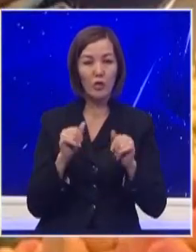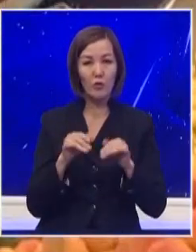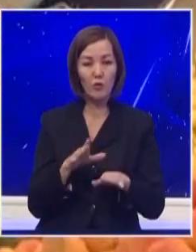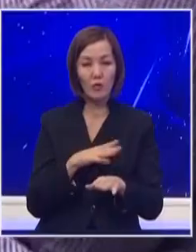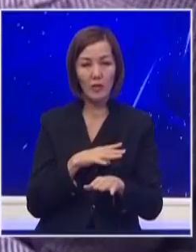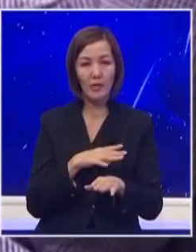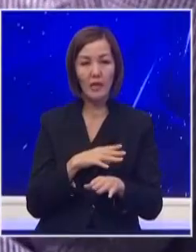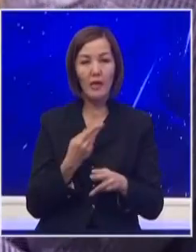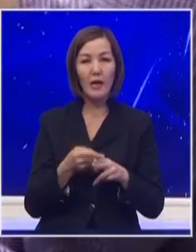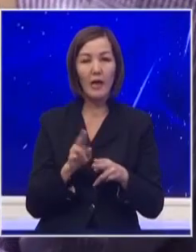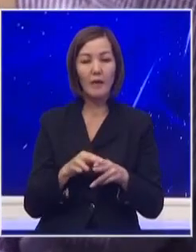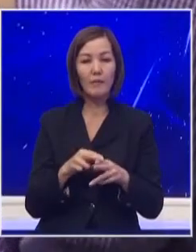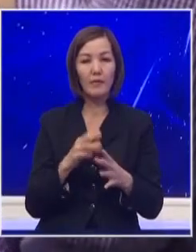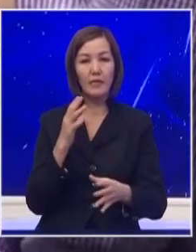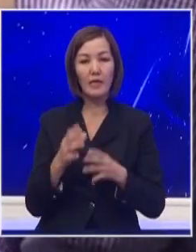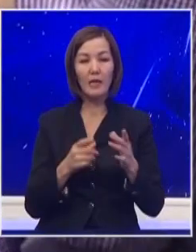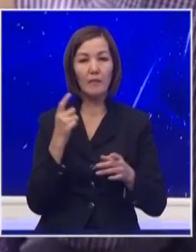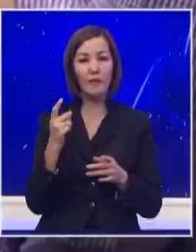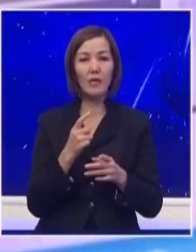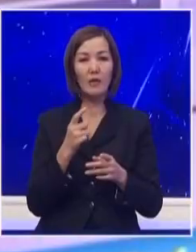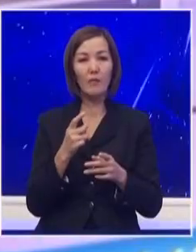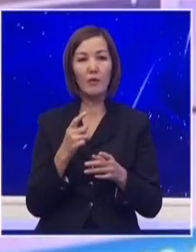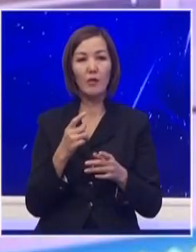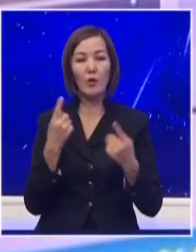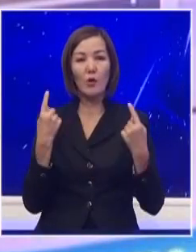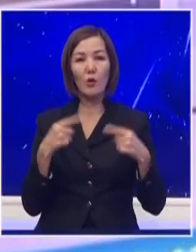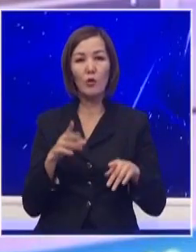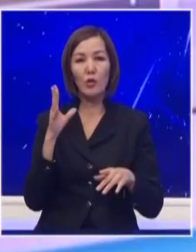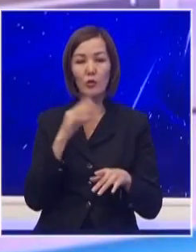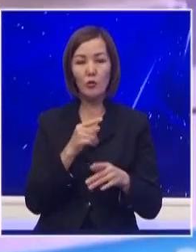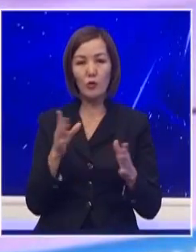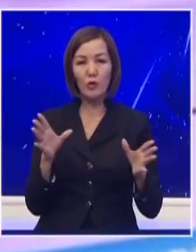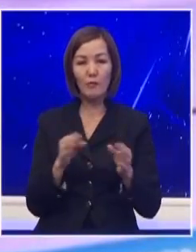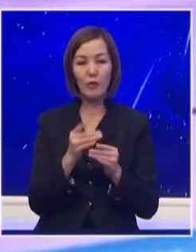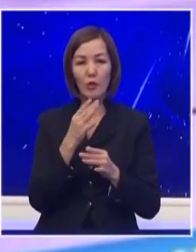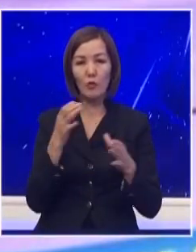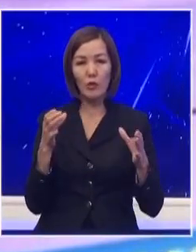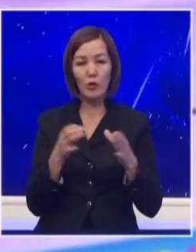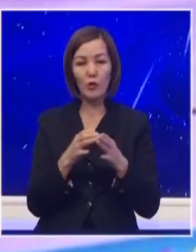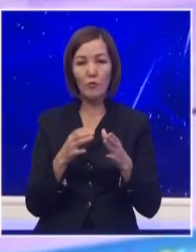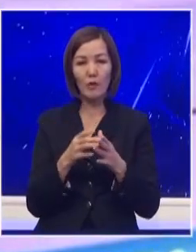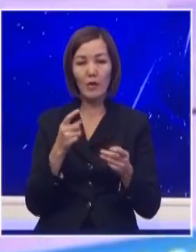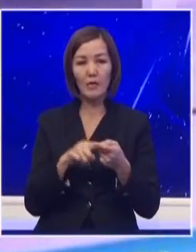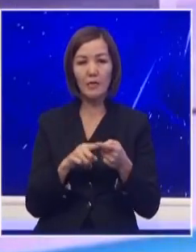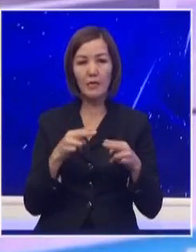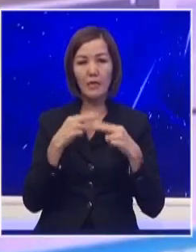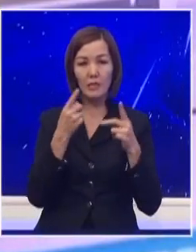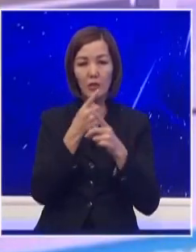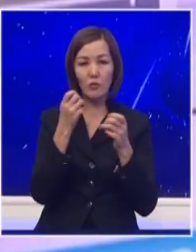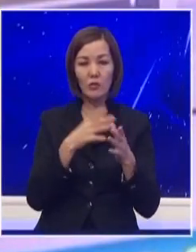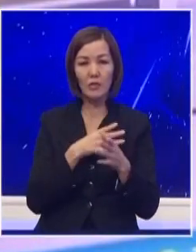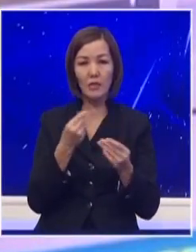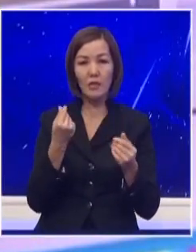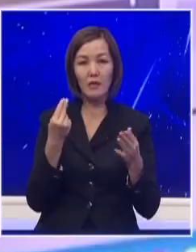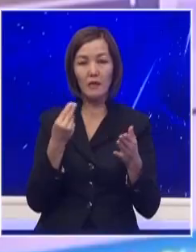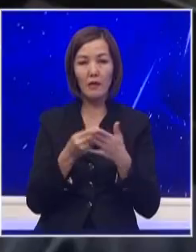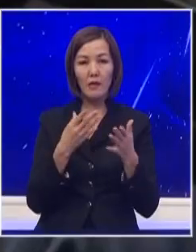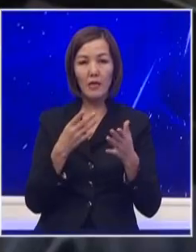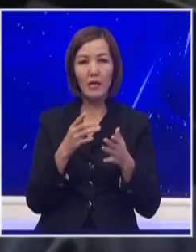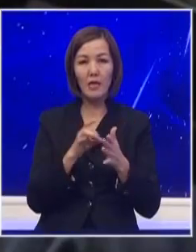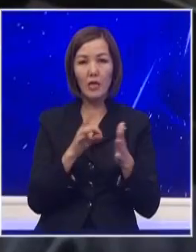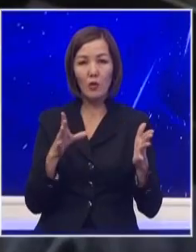Көктемгі дала жұмыстарына 500 тонна, осы күзгі дала жұмыстарына 500 тонна бөлініп, қазір көктемгі дала жұмыстары толық